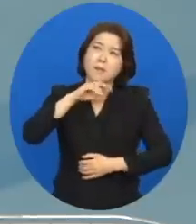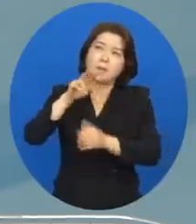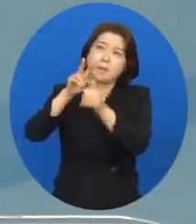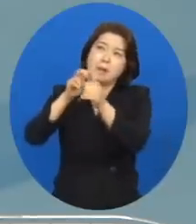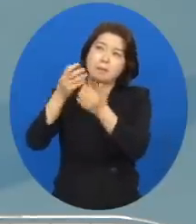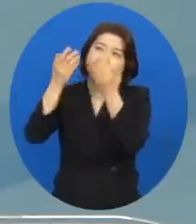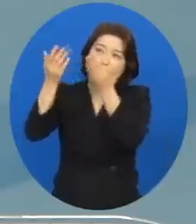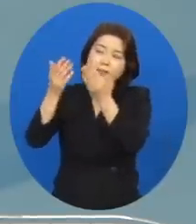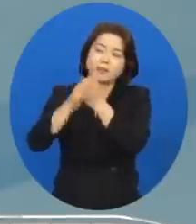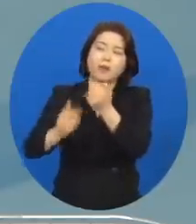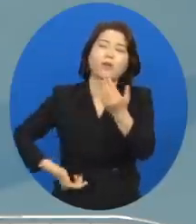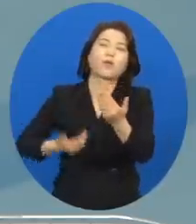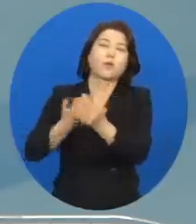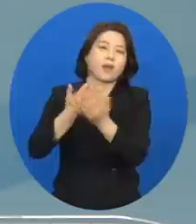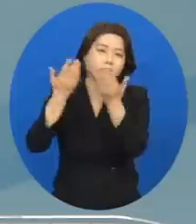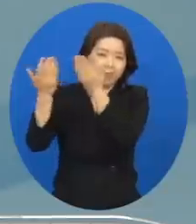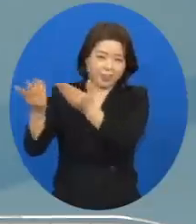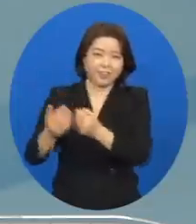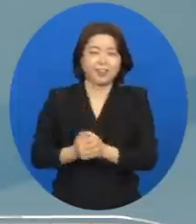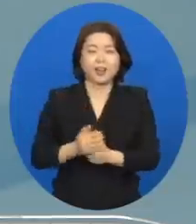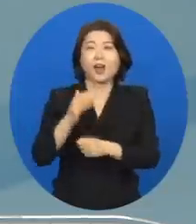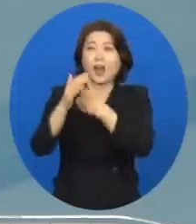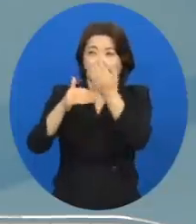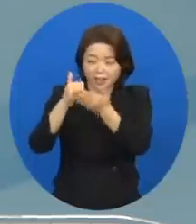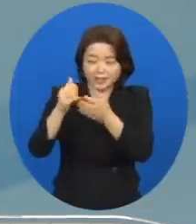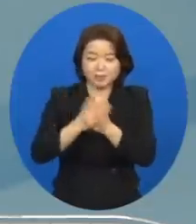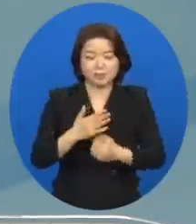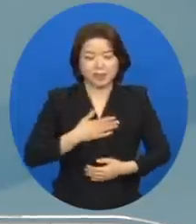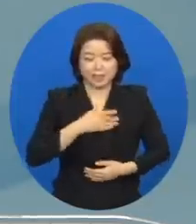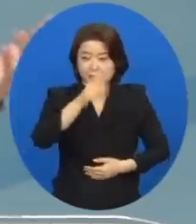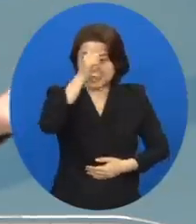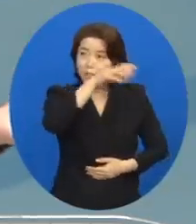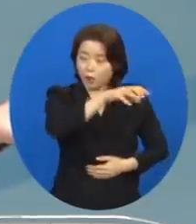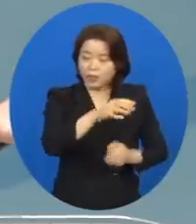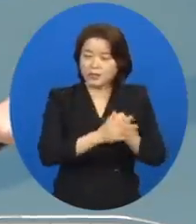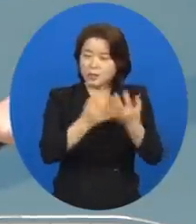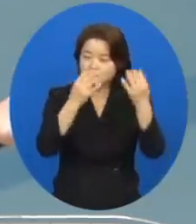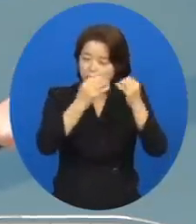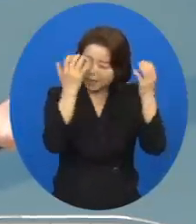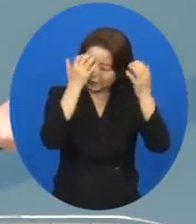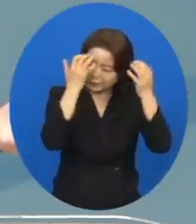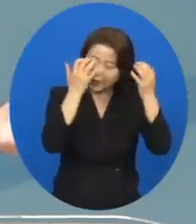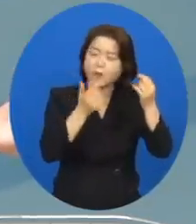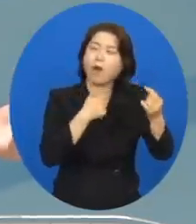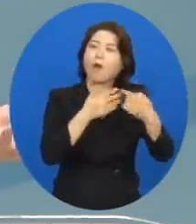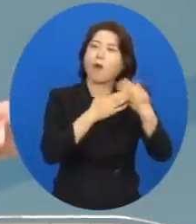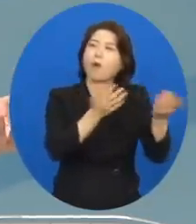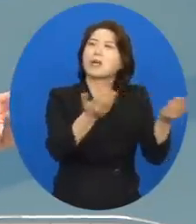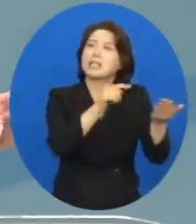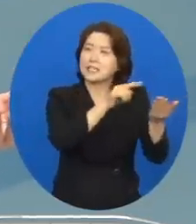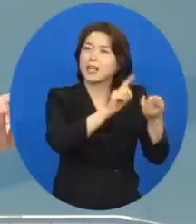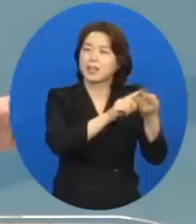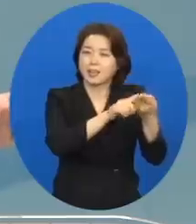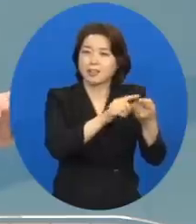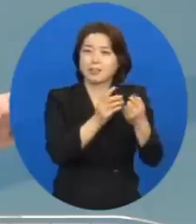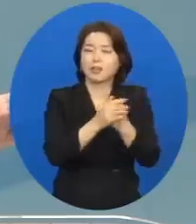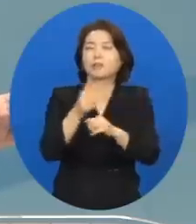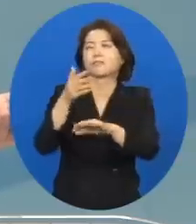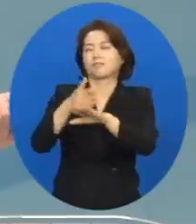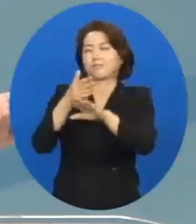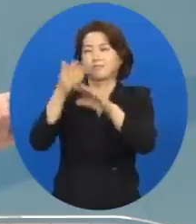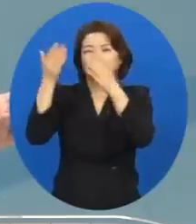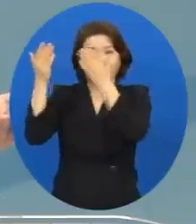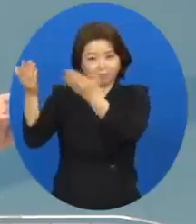걸 회개하셨다. 하나님, 제가 터키에서 그렇게 많은 고초를 겪은 일에 대하여